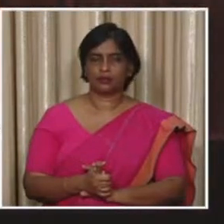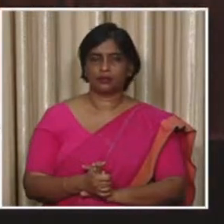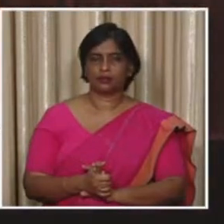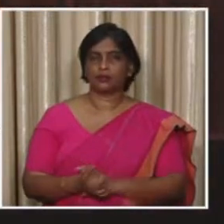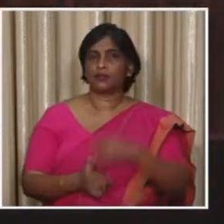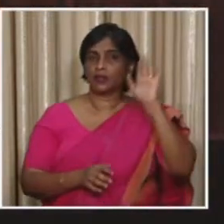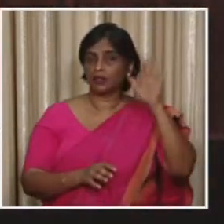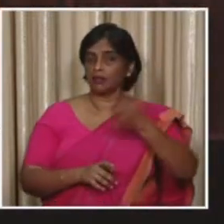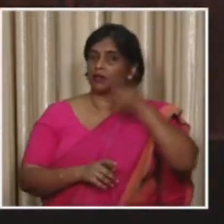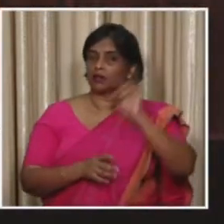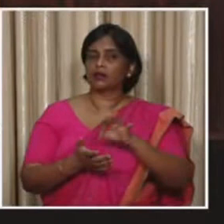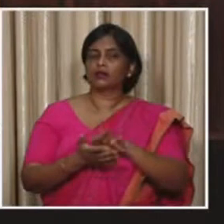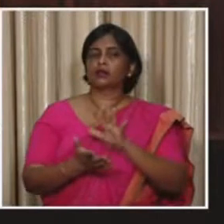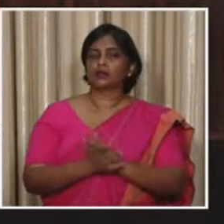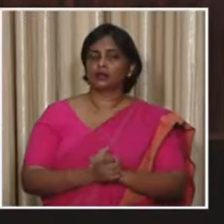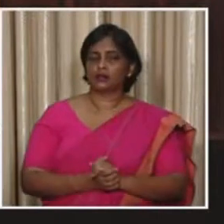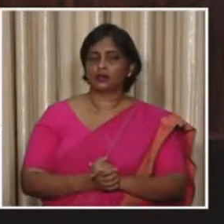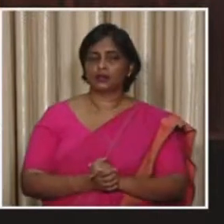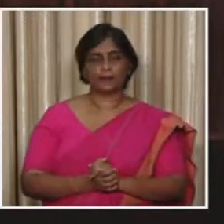නොපැමිණීමේ අවසරය යෝජනාව කරු.